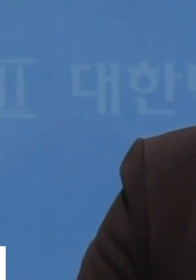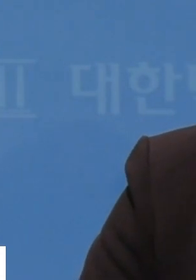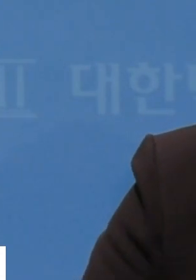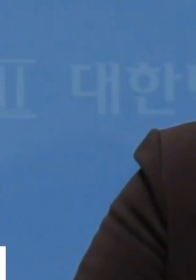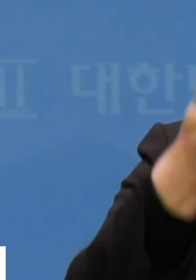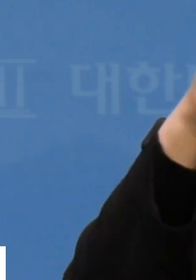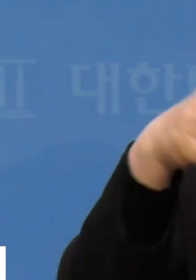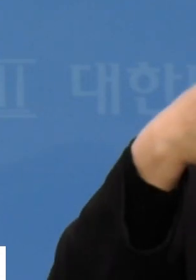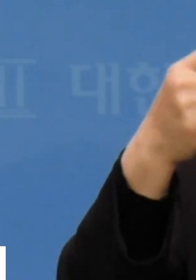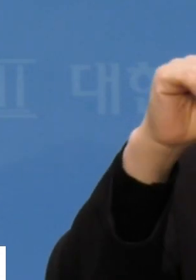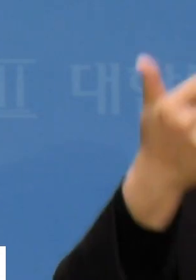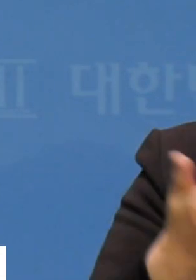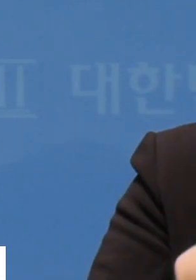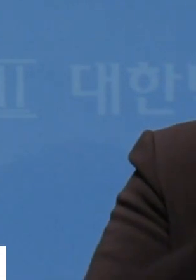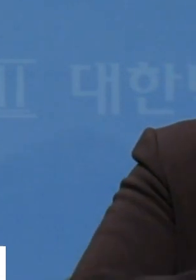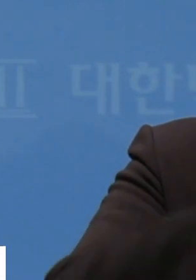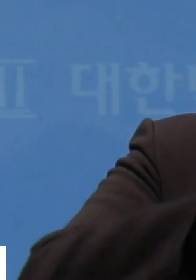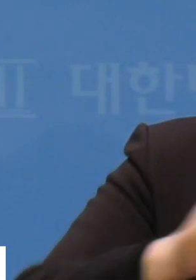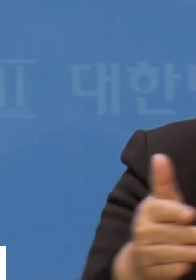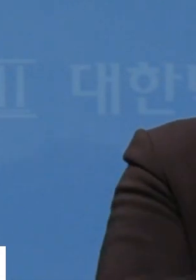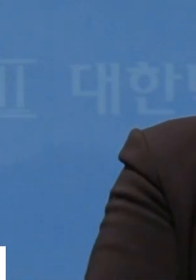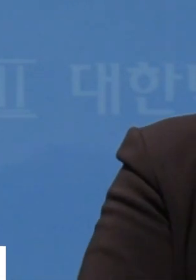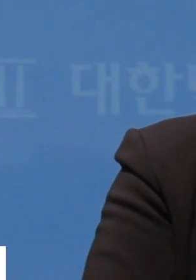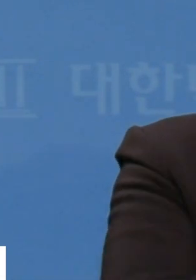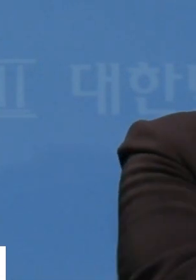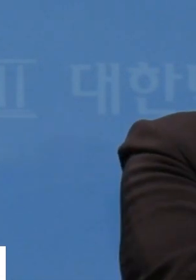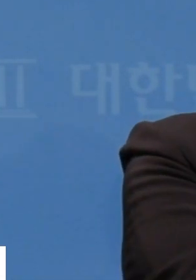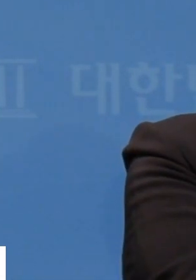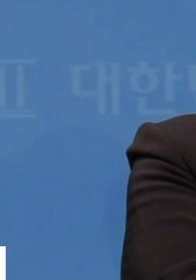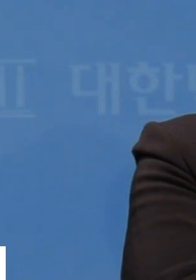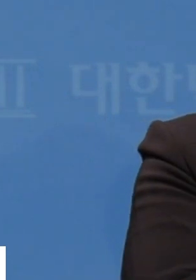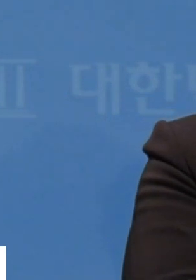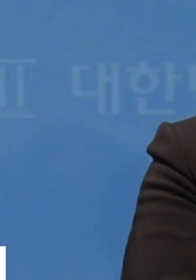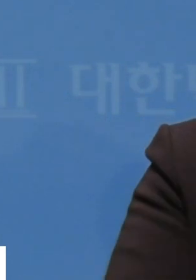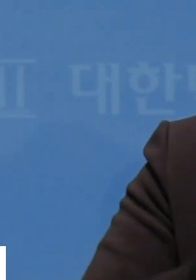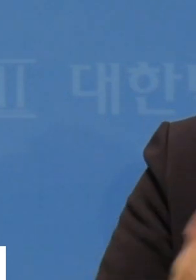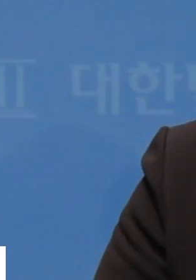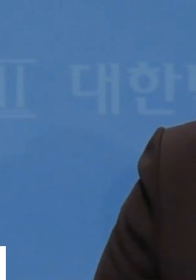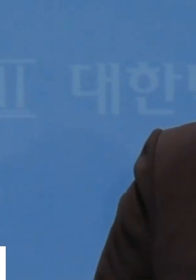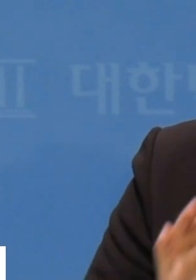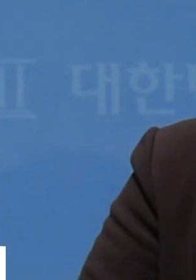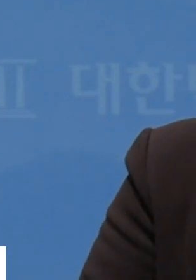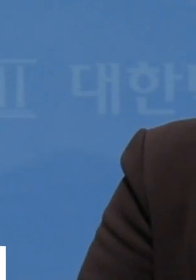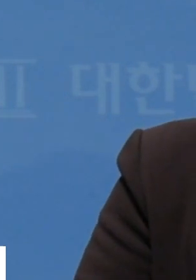한동훈 비대위원장에게 순직 해병대원은 동료 시민이 아닙니까?